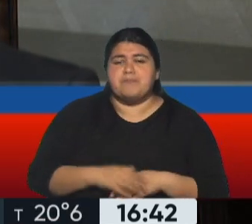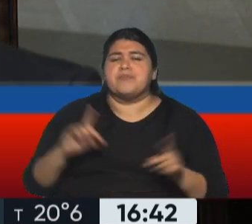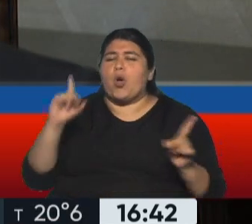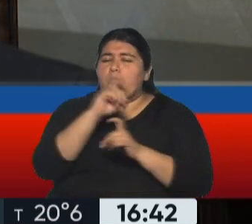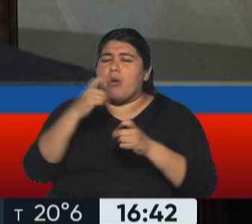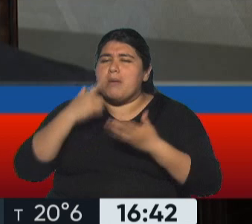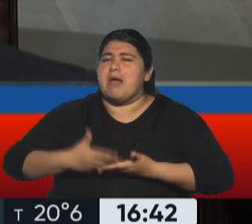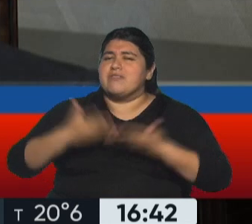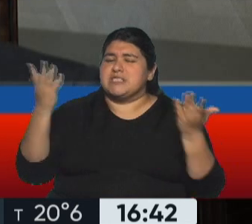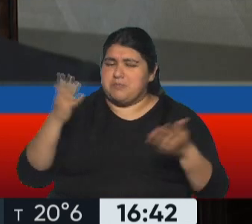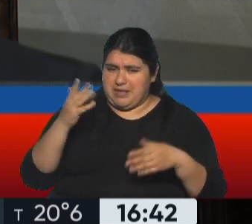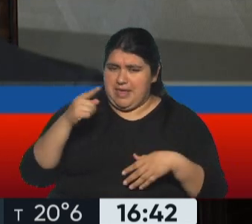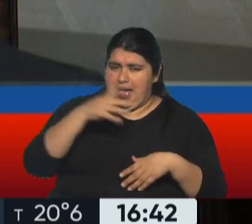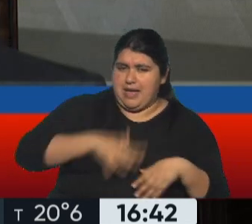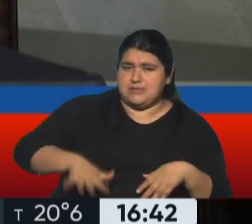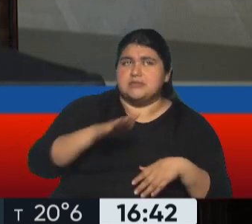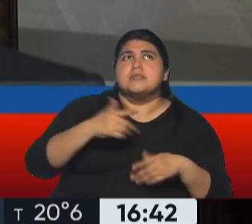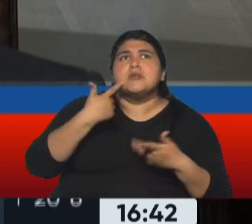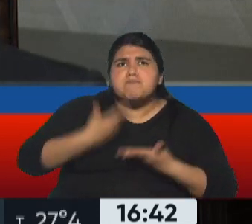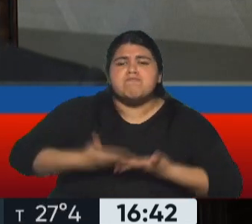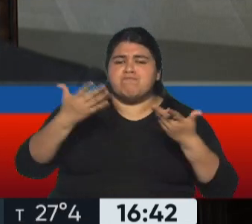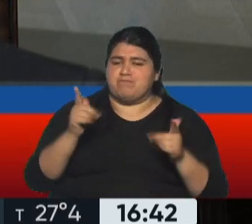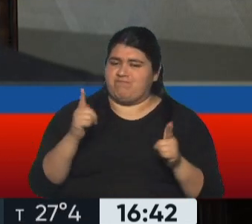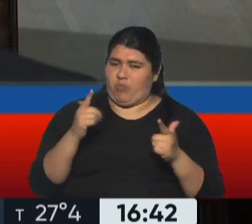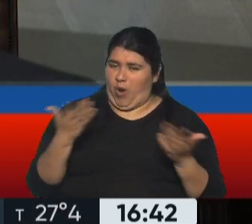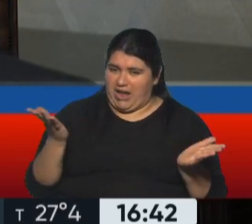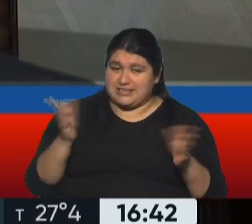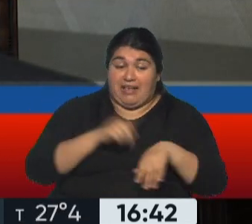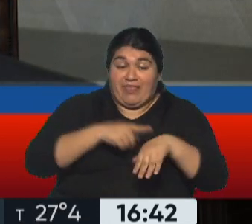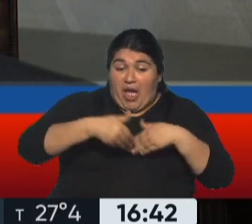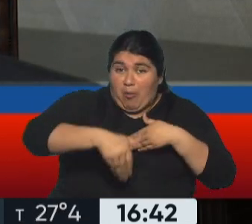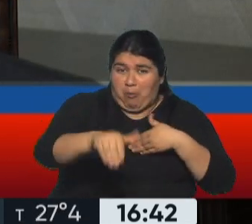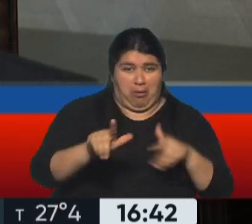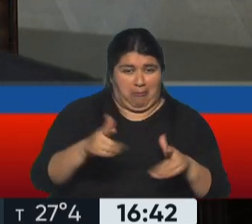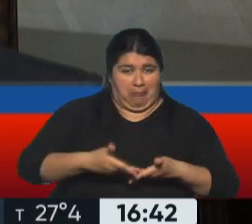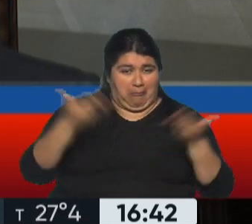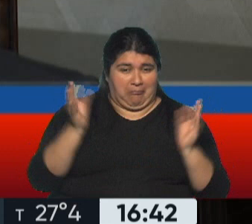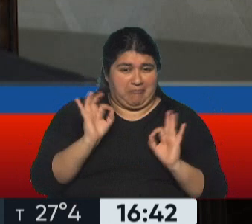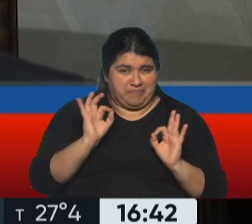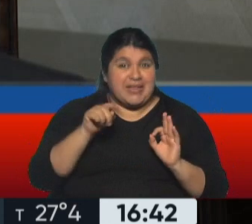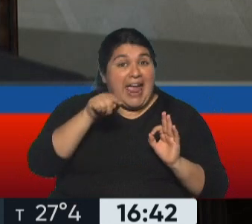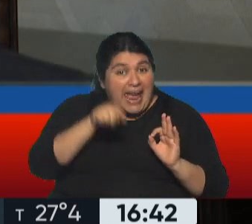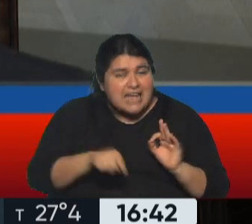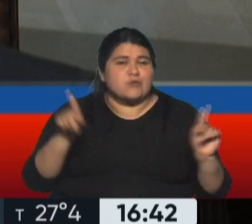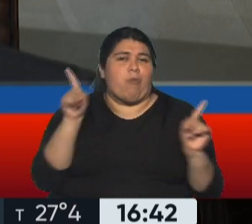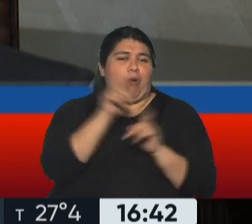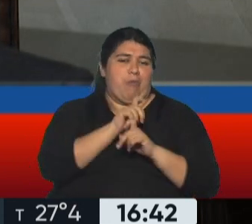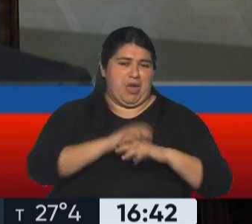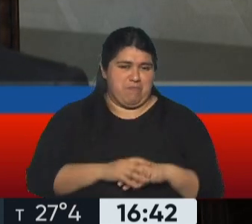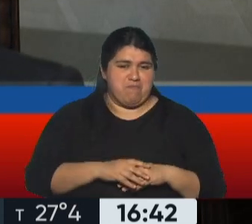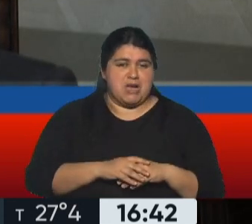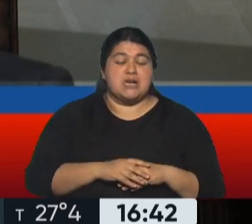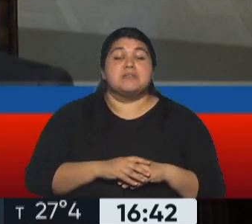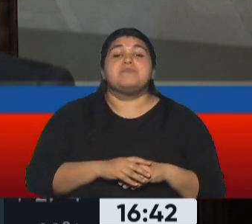visibilité en Tunisie. Il n'y a aucune visibilité, même à court terme. Et ça, c'est très grave. En plus de ça,